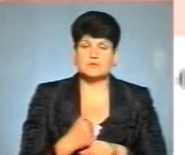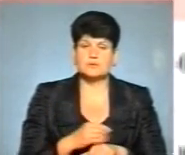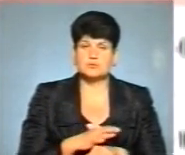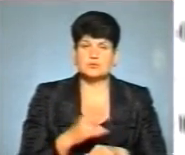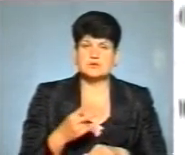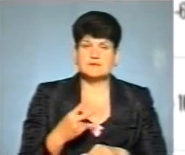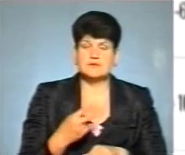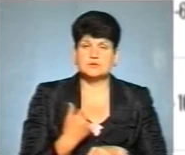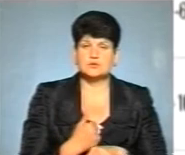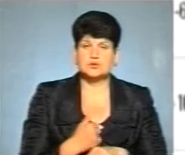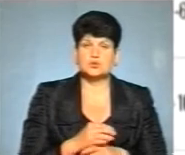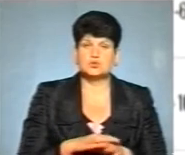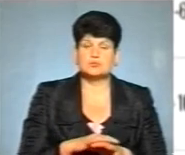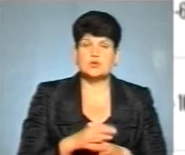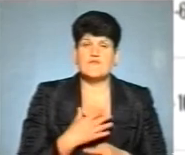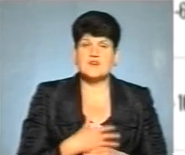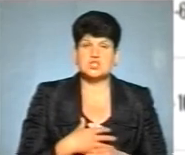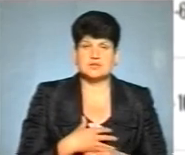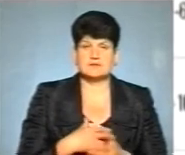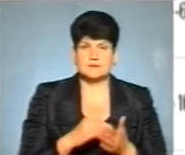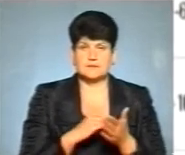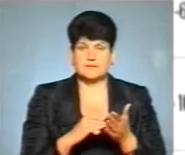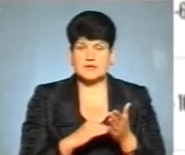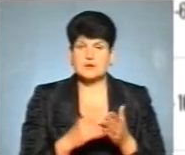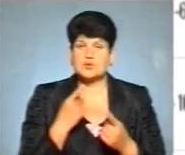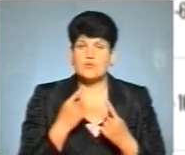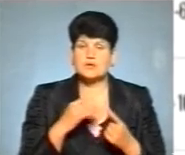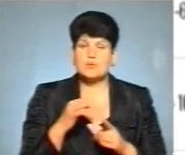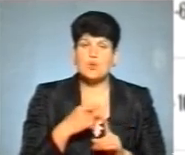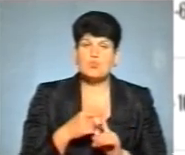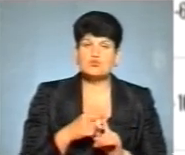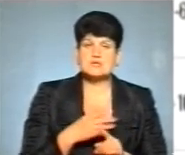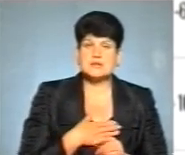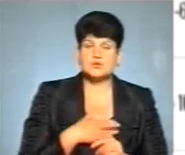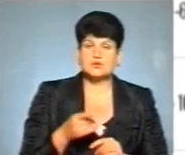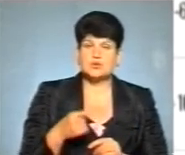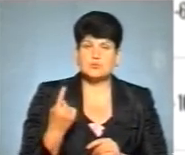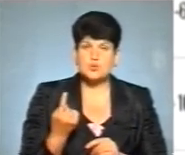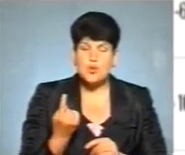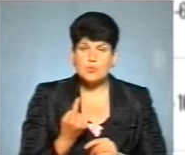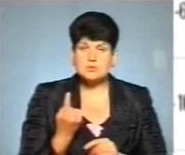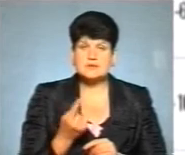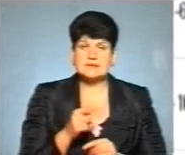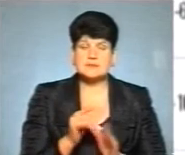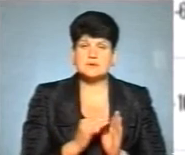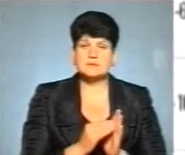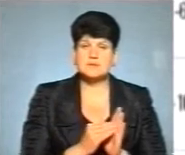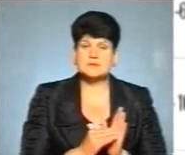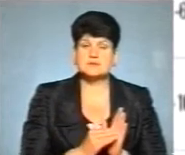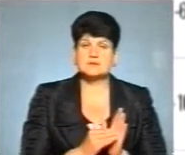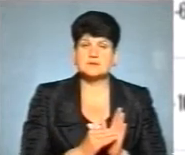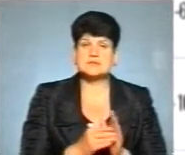20 основних суспільно важливих критеріїв. Зокрема, якщо говорити про плюси нашої Тернопільської області, то там зазначена